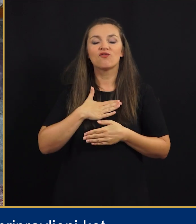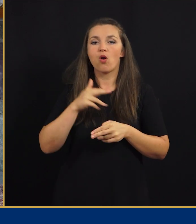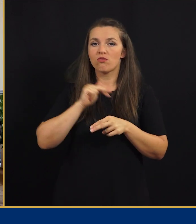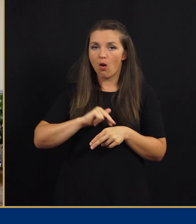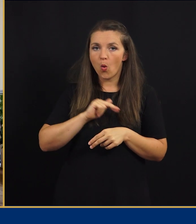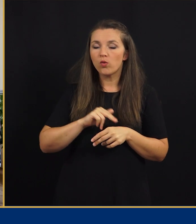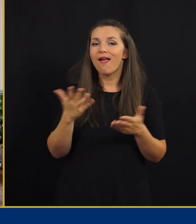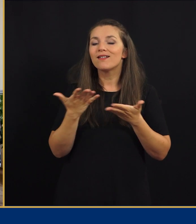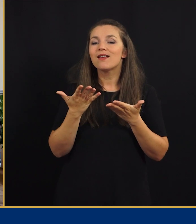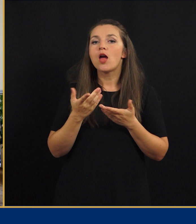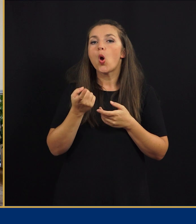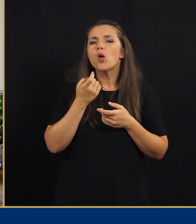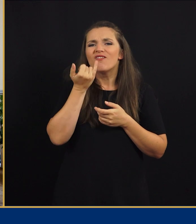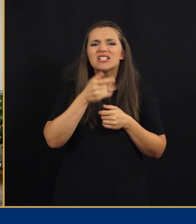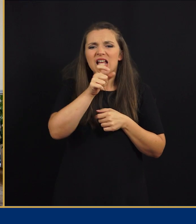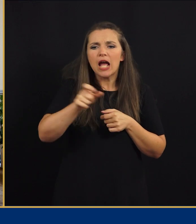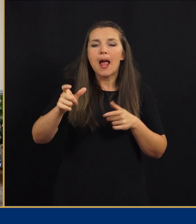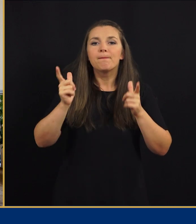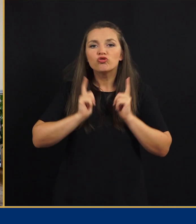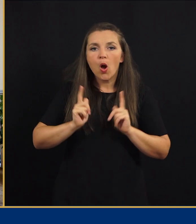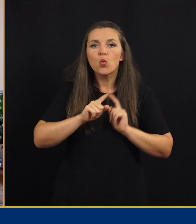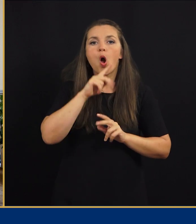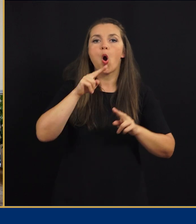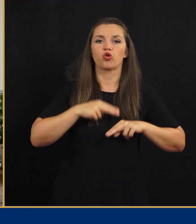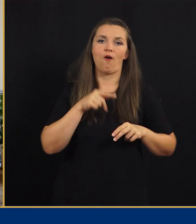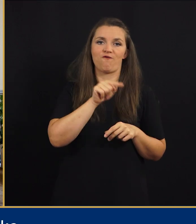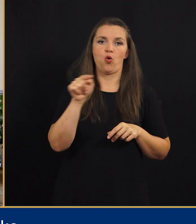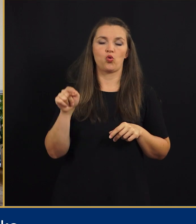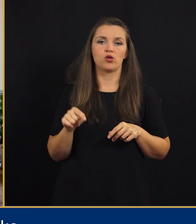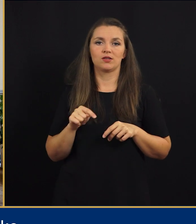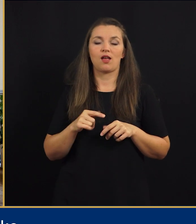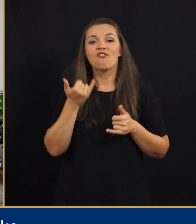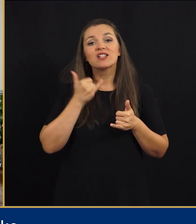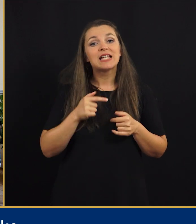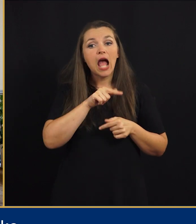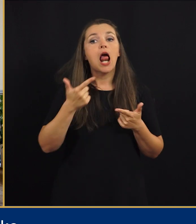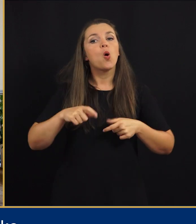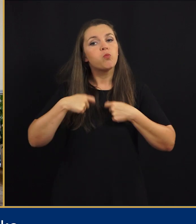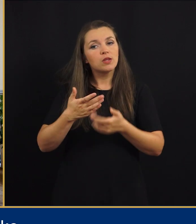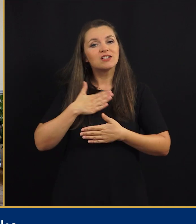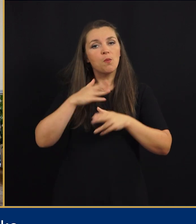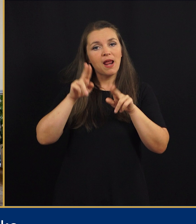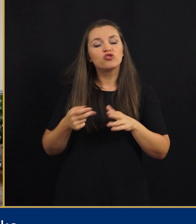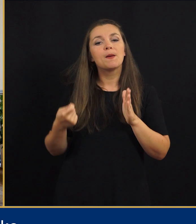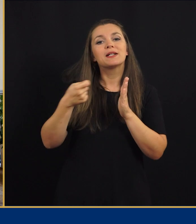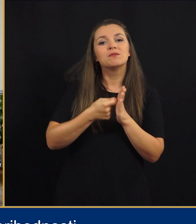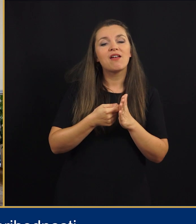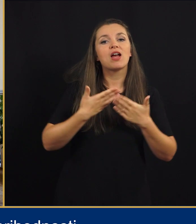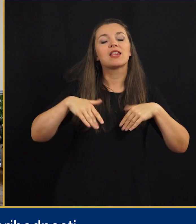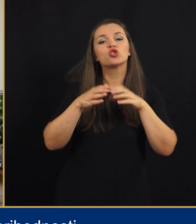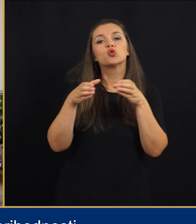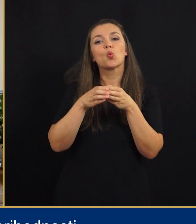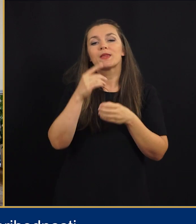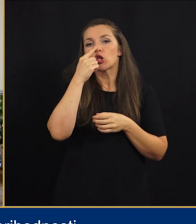naloge in kjer se od prav vsakega pričakuje odgovornost. Prav tako pa vsak lahko poda svoj pravični prispevek k naši